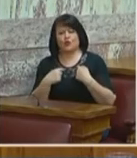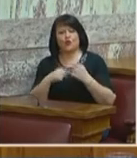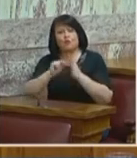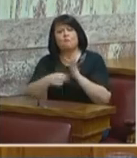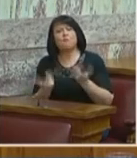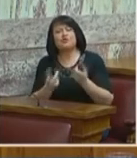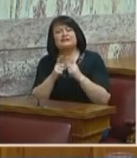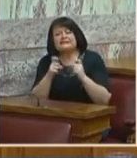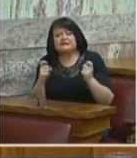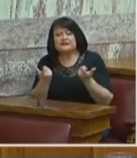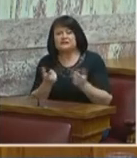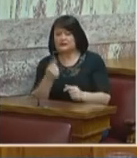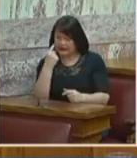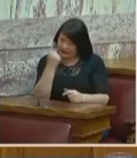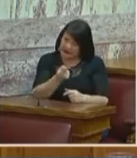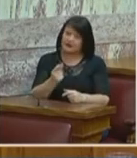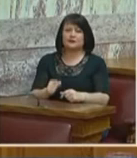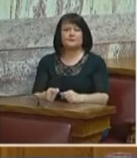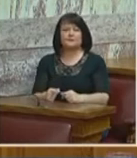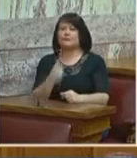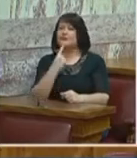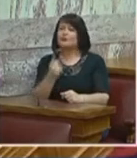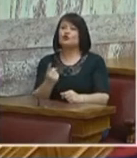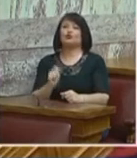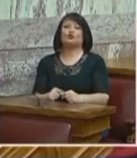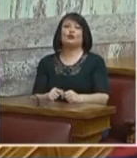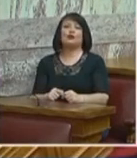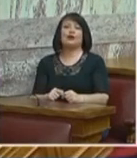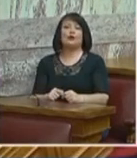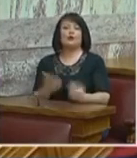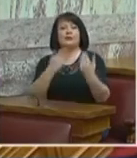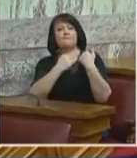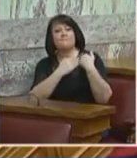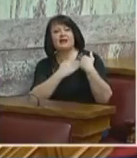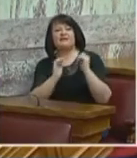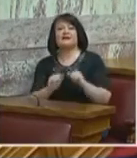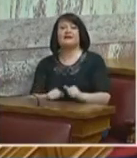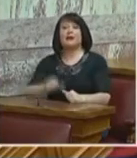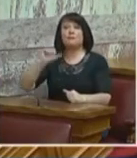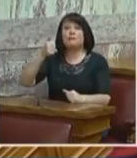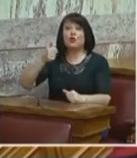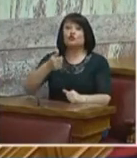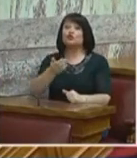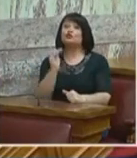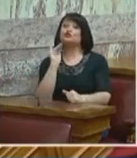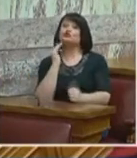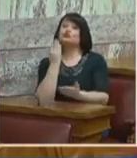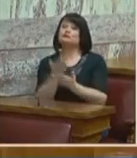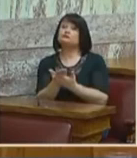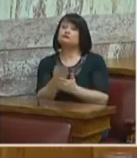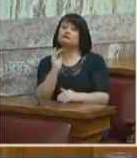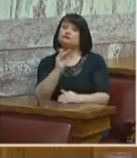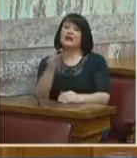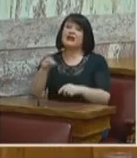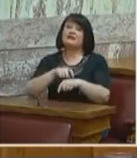υπέγραφε. Το δηλώνω ενώπιον της Εθνικής Αντιπροσωπείας. Το πρώτο που θα προτείνω θα είναι ο σημερινός Υπουργός